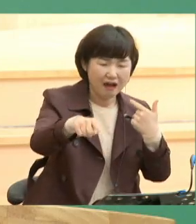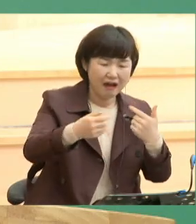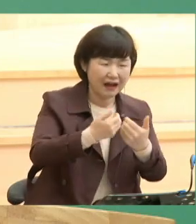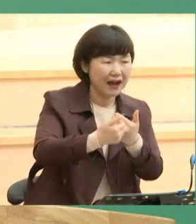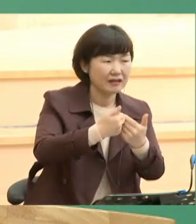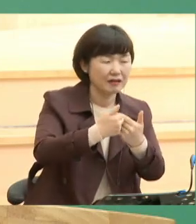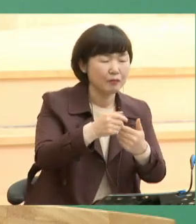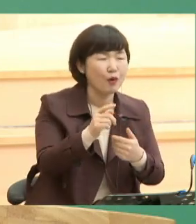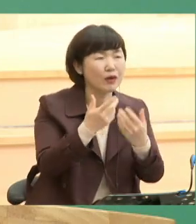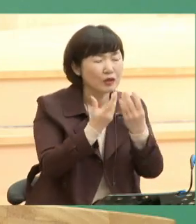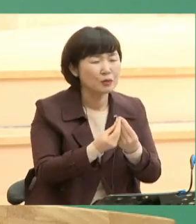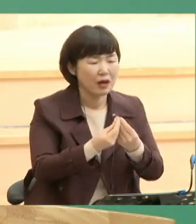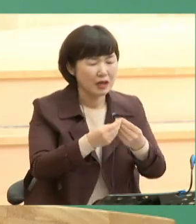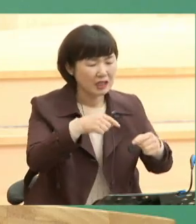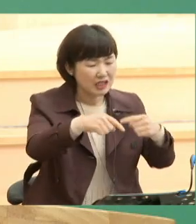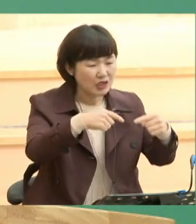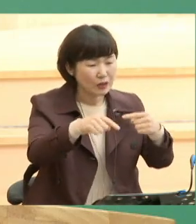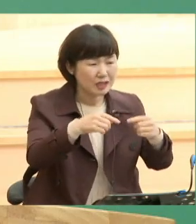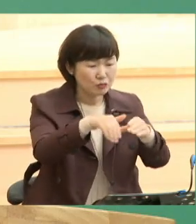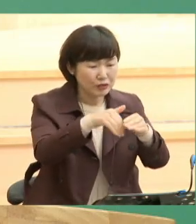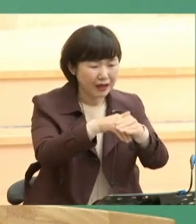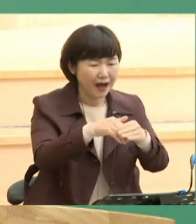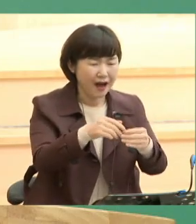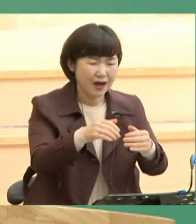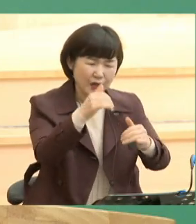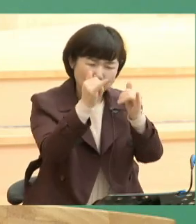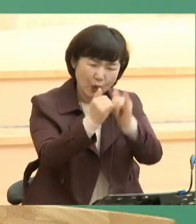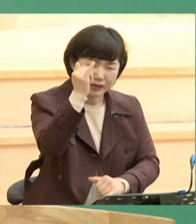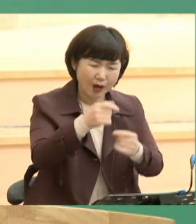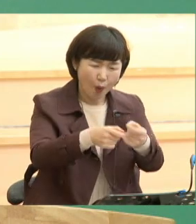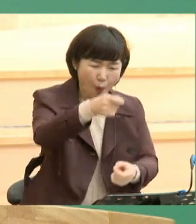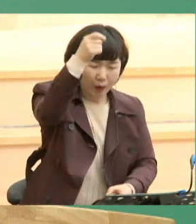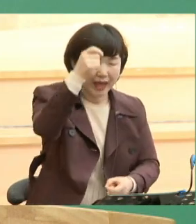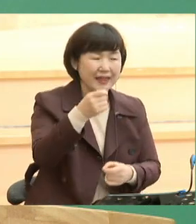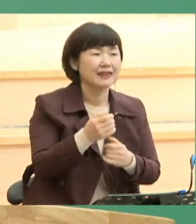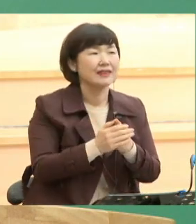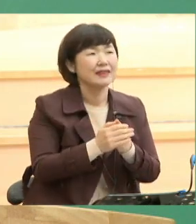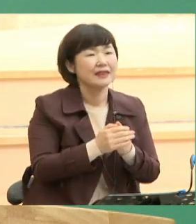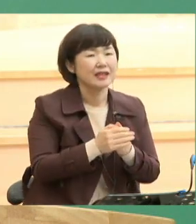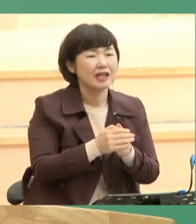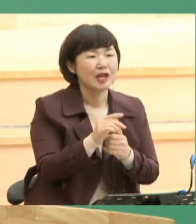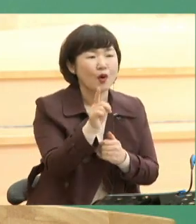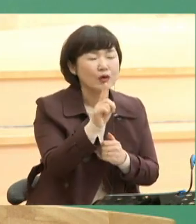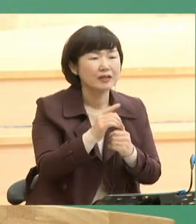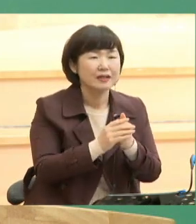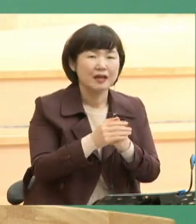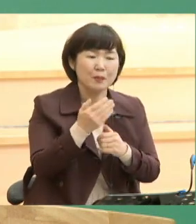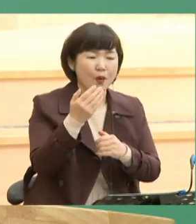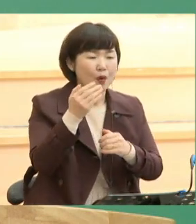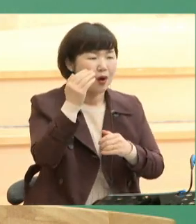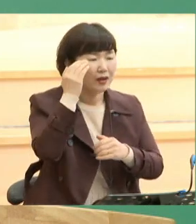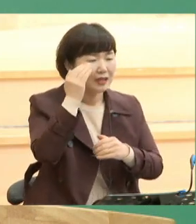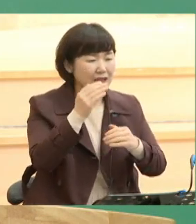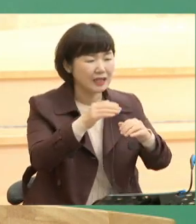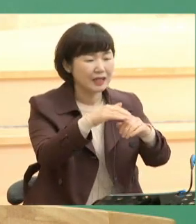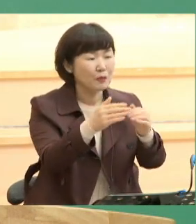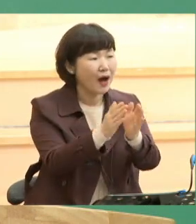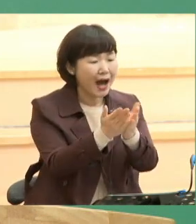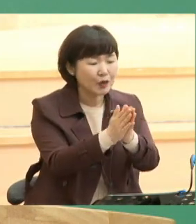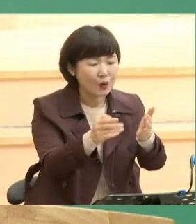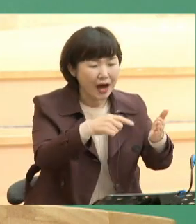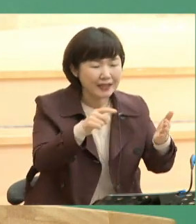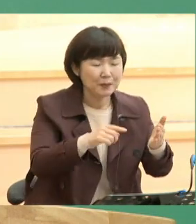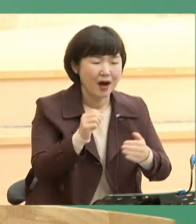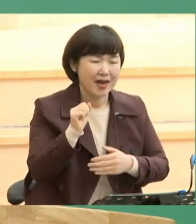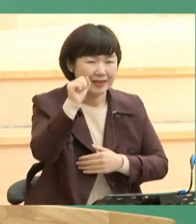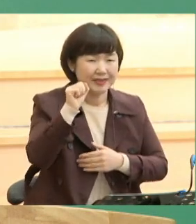들면 정치 문화가 거래 전부터 자리잡고 있었던 그래서 예를 들면 고등학교 시절 도 부터 학교 교과 4 4 데모 방법 이런 것들을